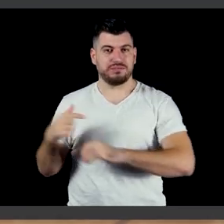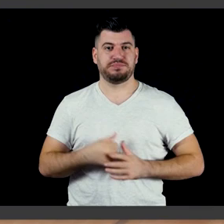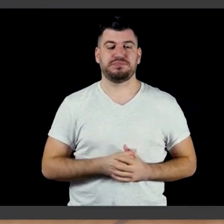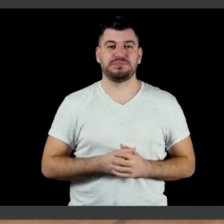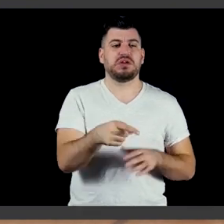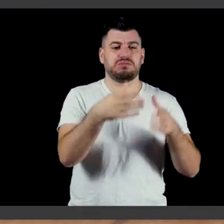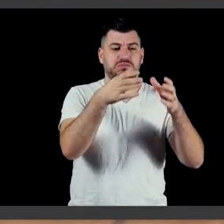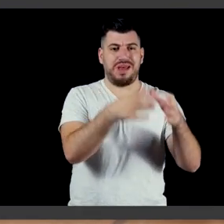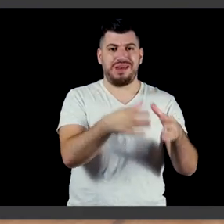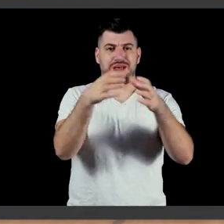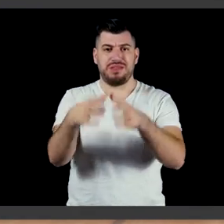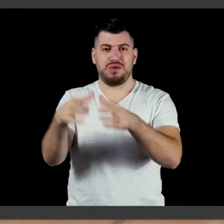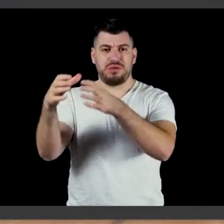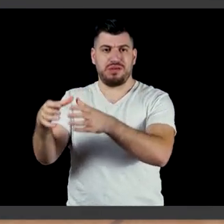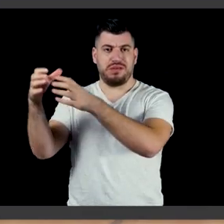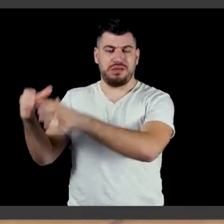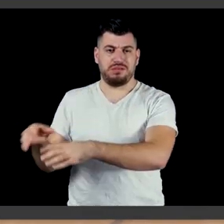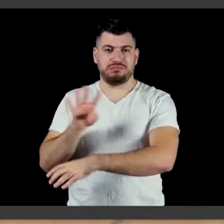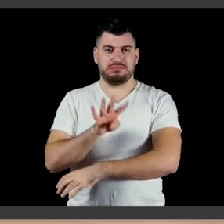εδώ.